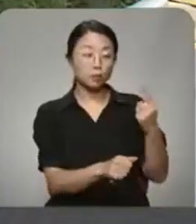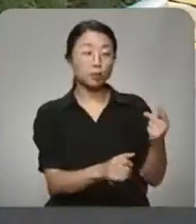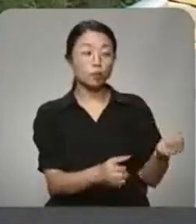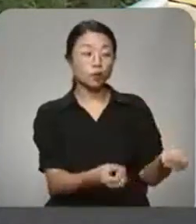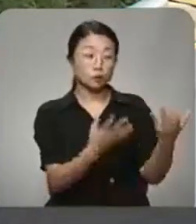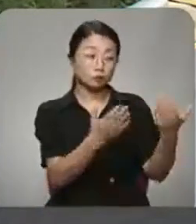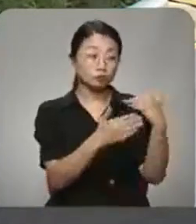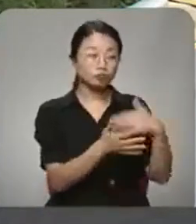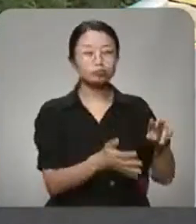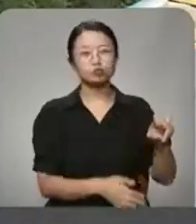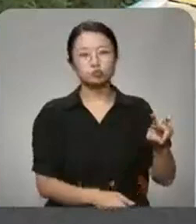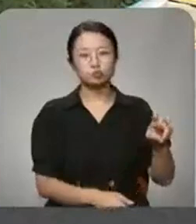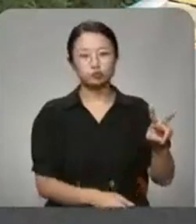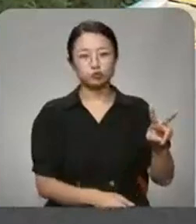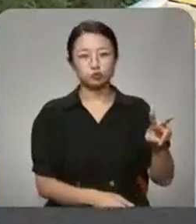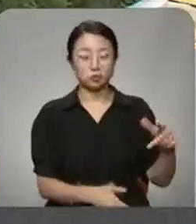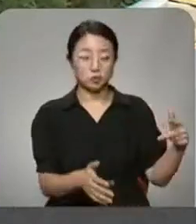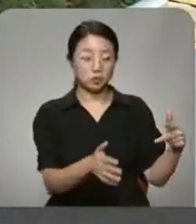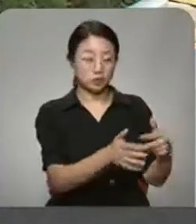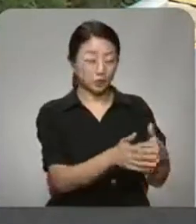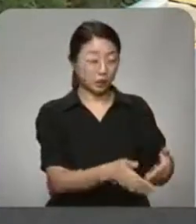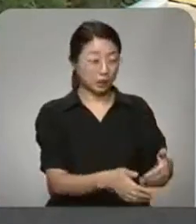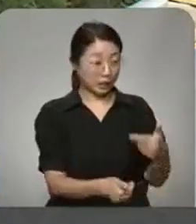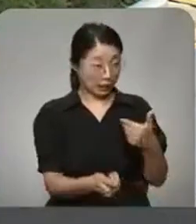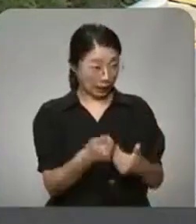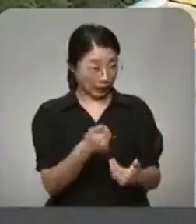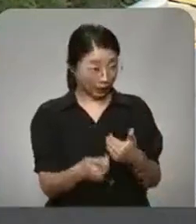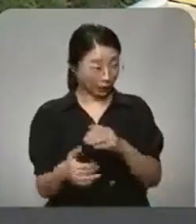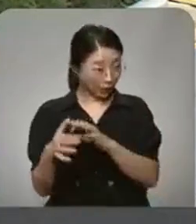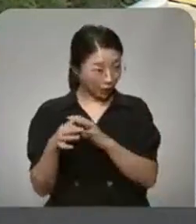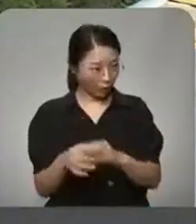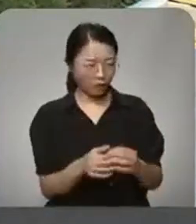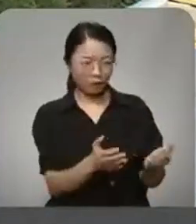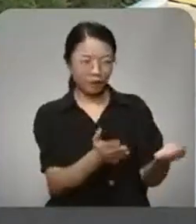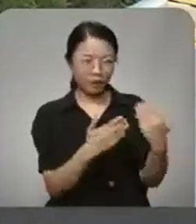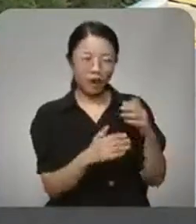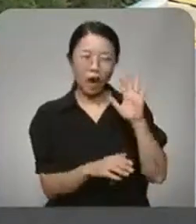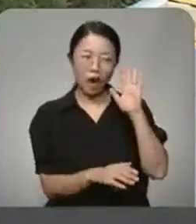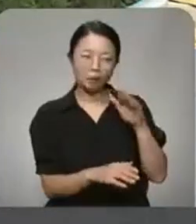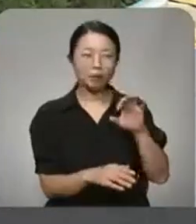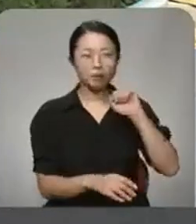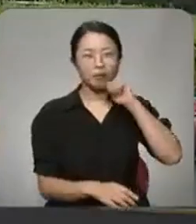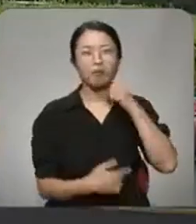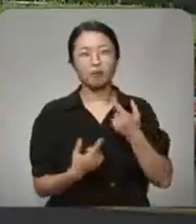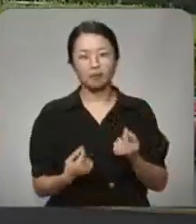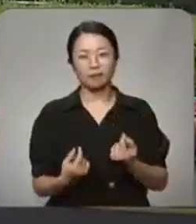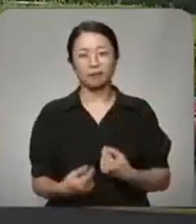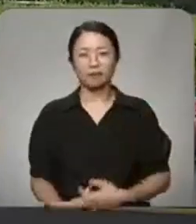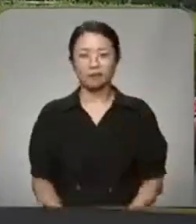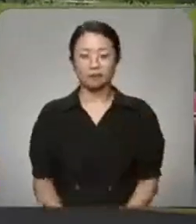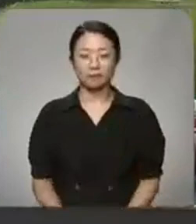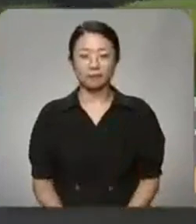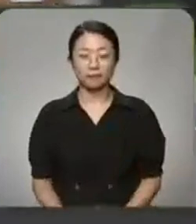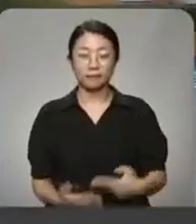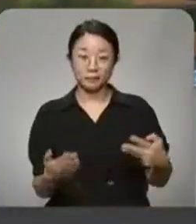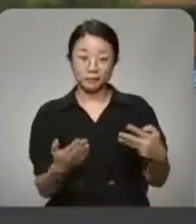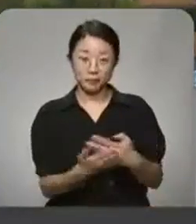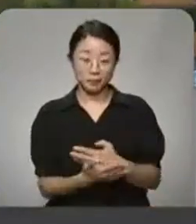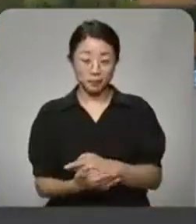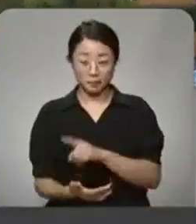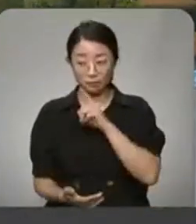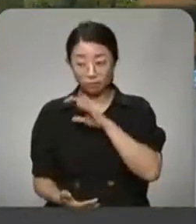22개대입니다 스포츠단은 갈등이 지속된다면 이들 대회의 유치가 어려워질 수 있습니다 태백시는이 같은